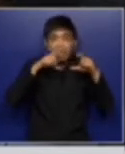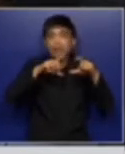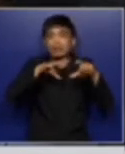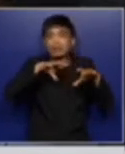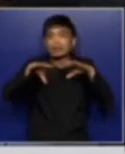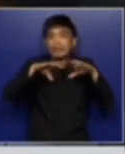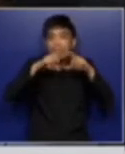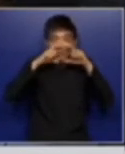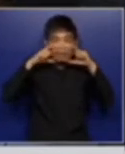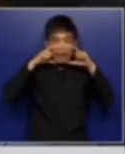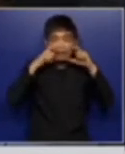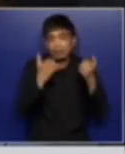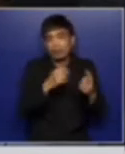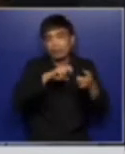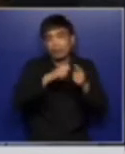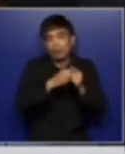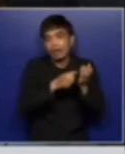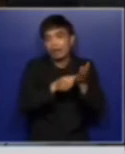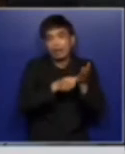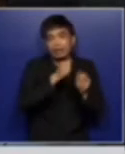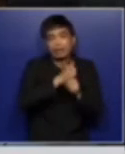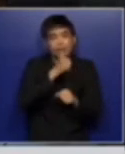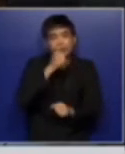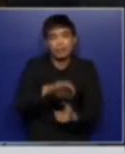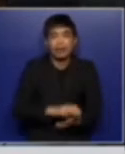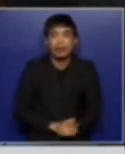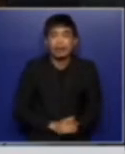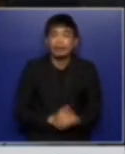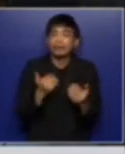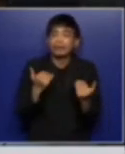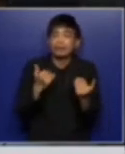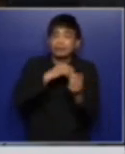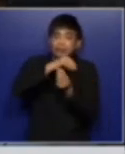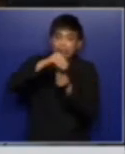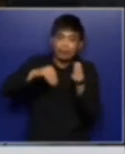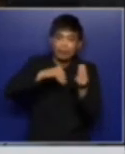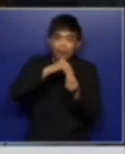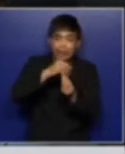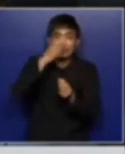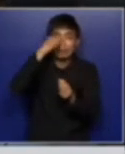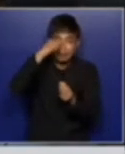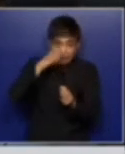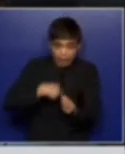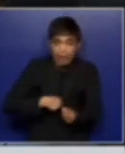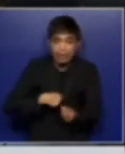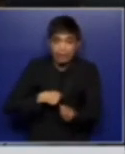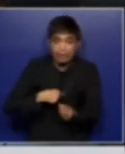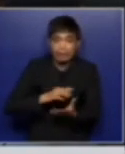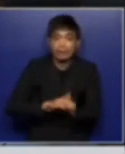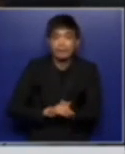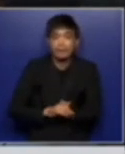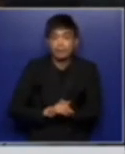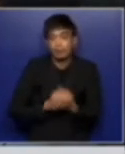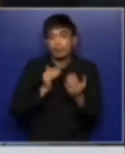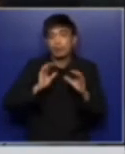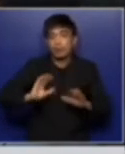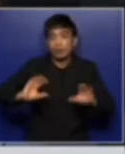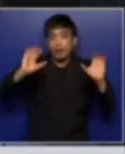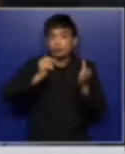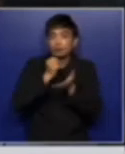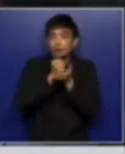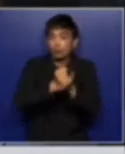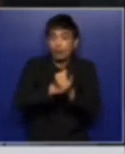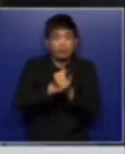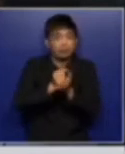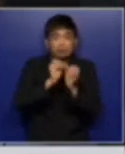ถึงวันนี้เนี่ยก็ยังแก้ปัญหาไม่ได้แล้วเศรษฐกิจไทยนะครับวันนี้เนี่ยรัฐบาลไม่ได้ช่วยอะไรเลยครับป